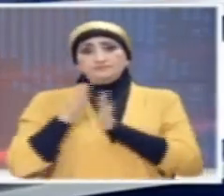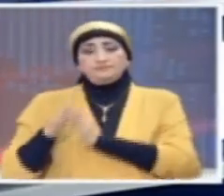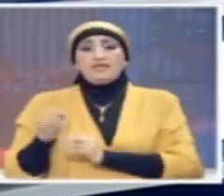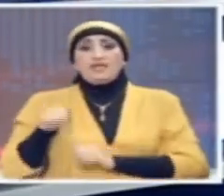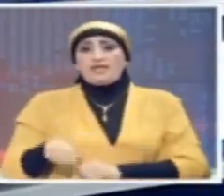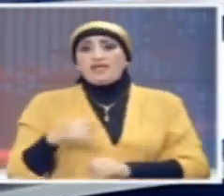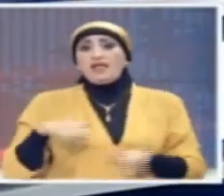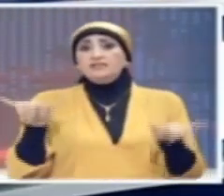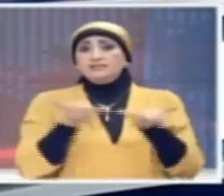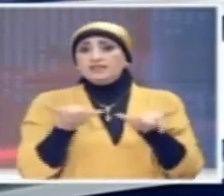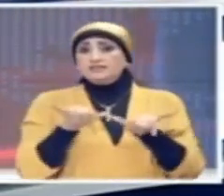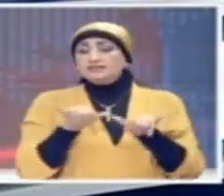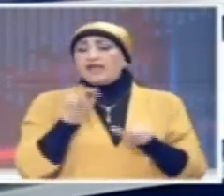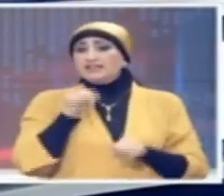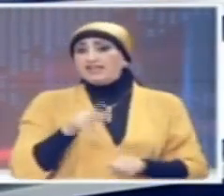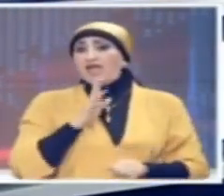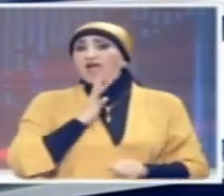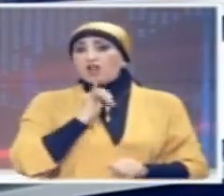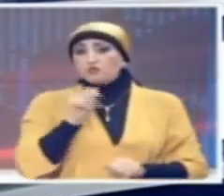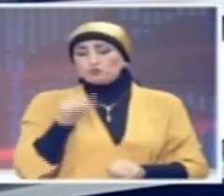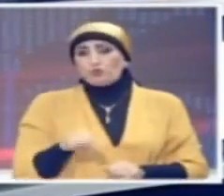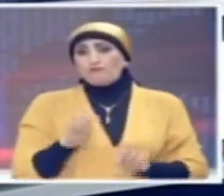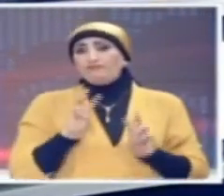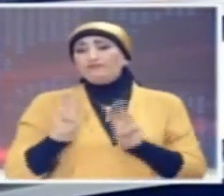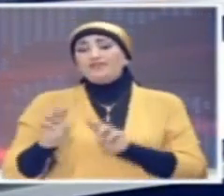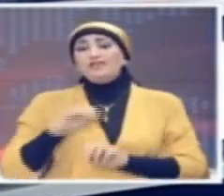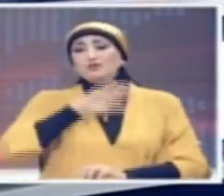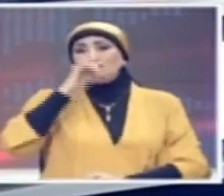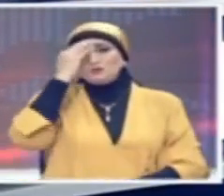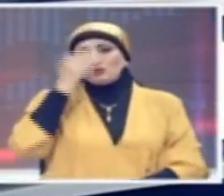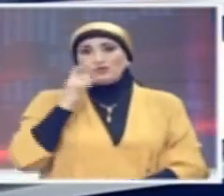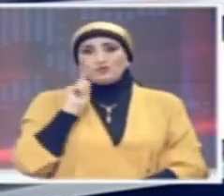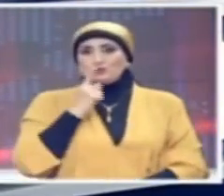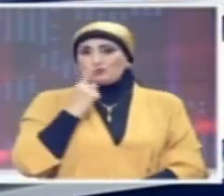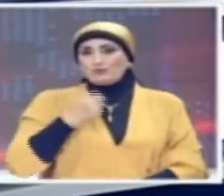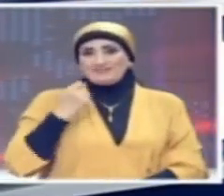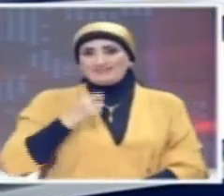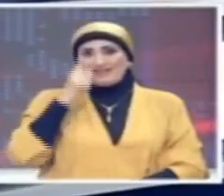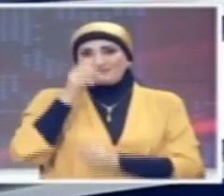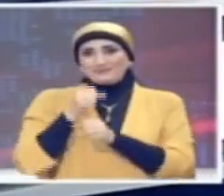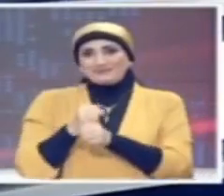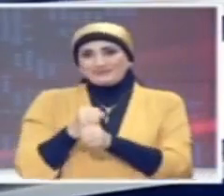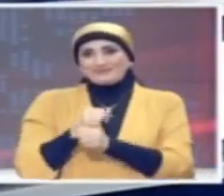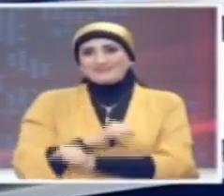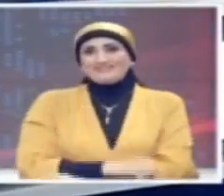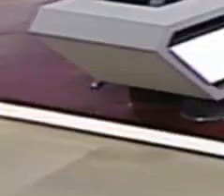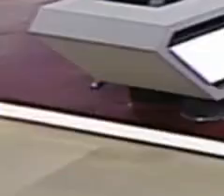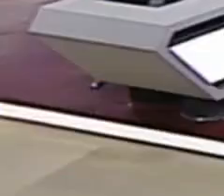مسبيرو دوت اي جي عنواننا الإلكتروني. شكرا للمتابعة، إلى اللقاء. في أمان الله.